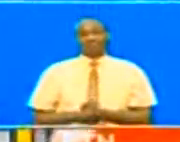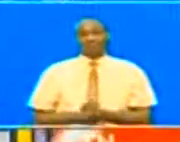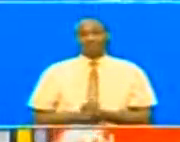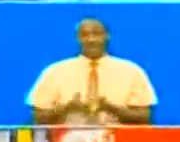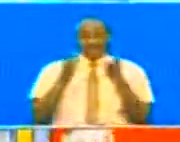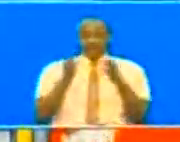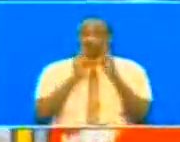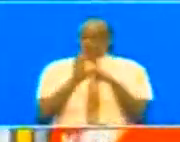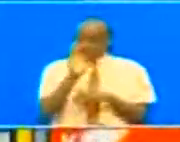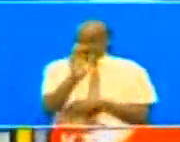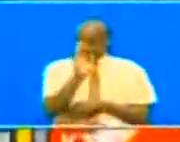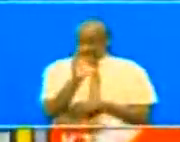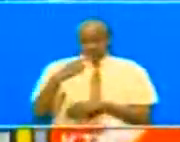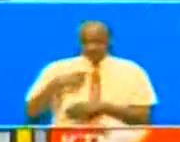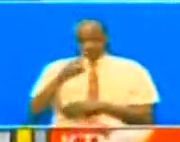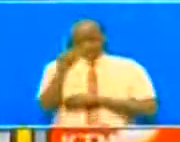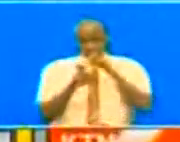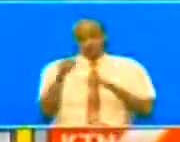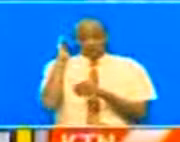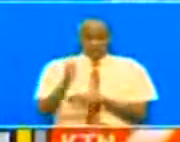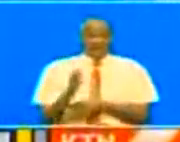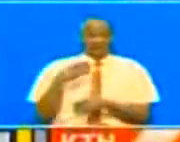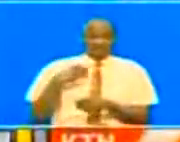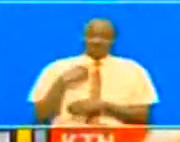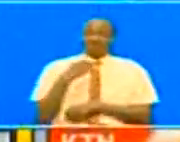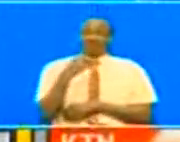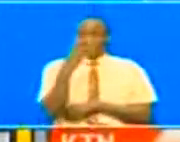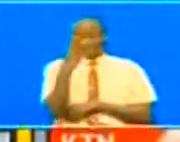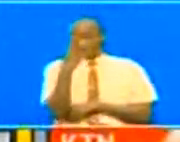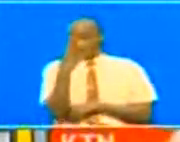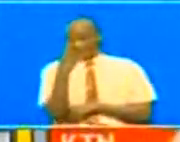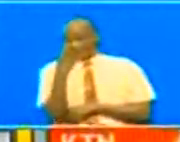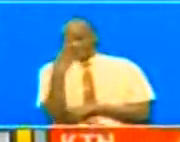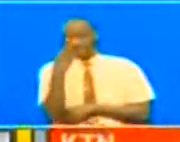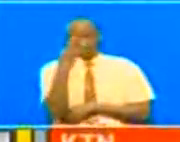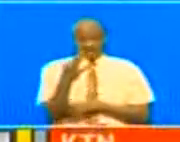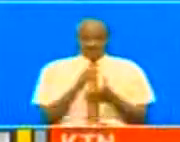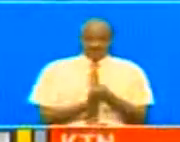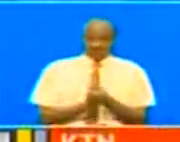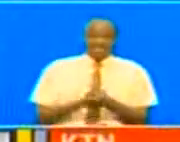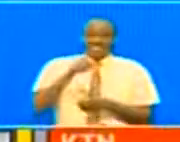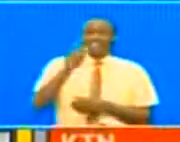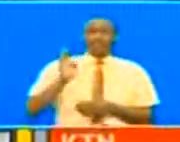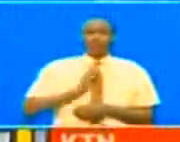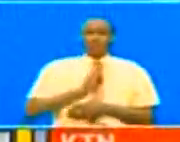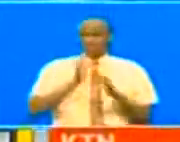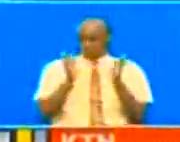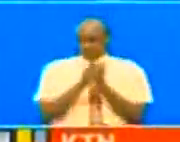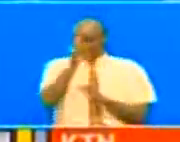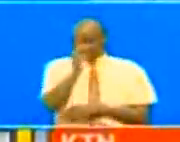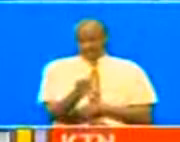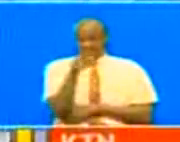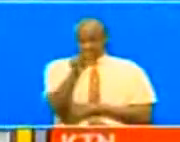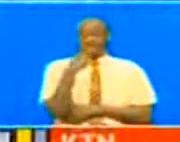Katika ripoti yao kuhusu uchujaji wa mahakimu 43 sehemu ya magharibi ya Kenya, bodi hiyo inayoongozwa na jaji Sharad